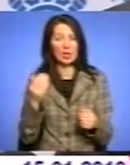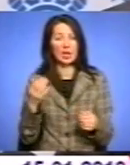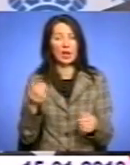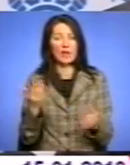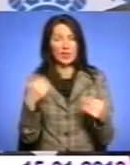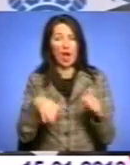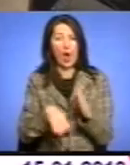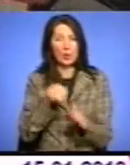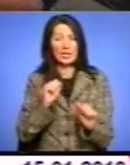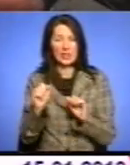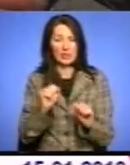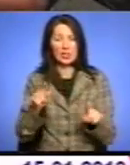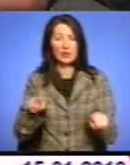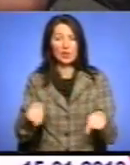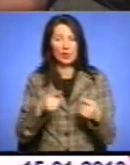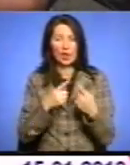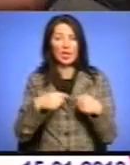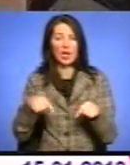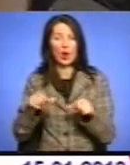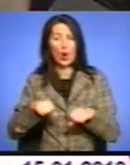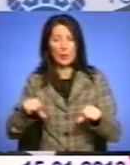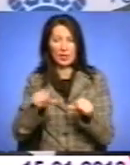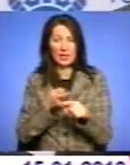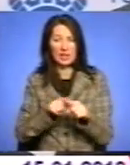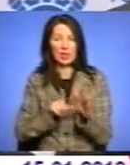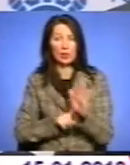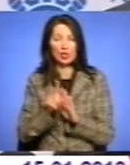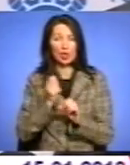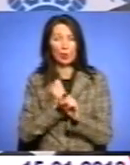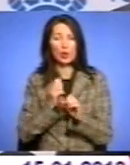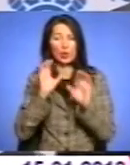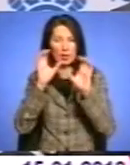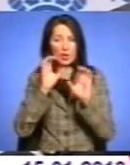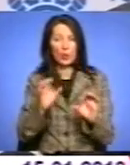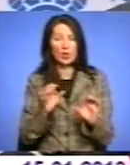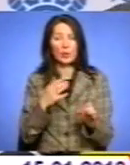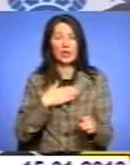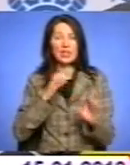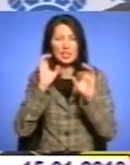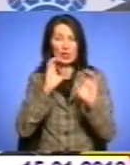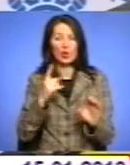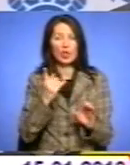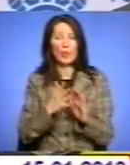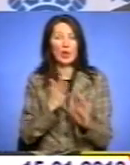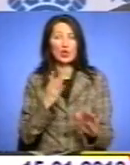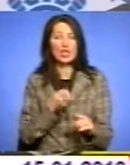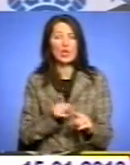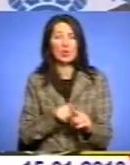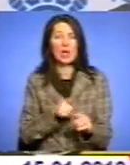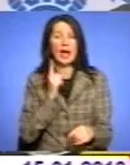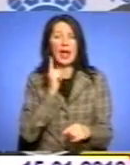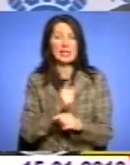створили комітети, які почали роботу над законопроектами. Наші закони стосуються, в першу чергу, це про